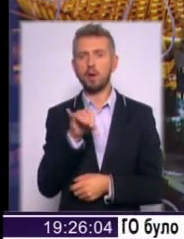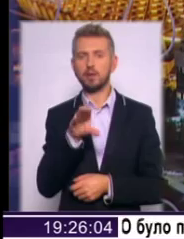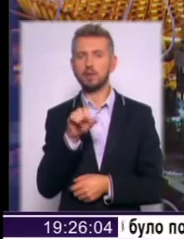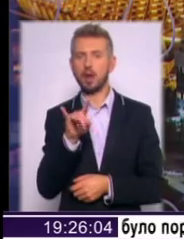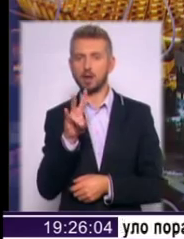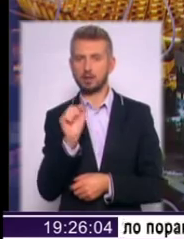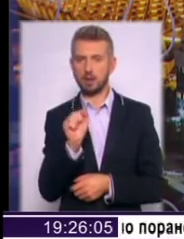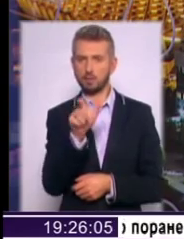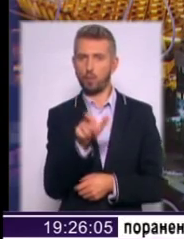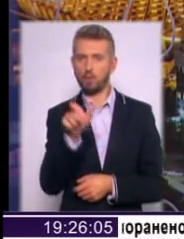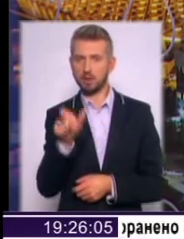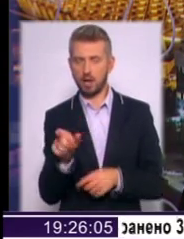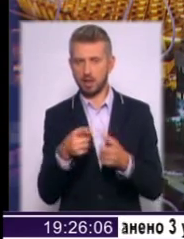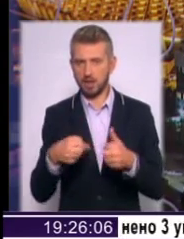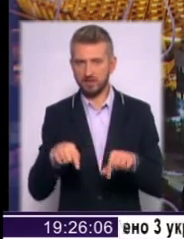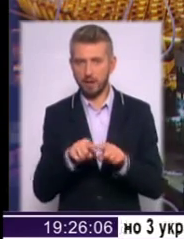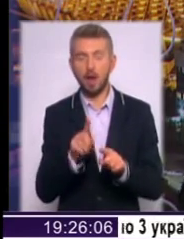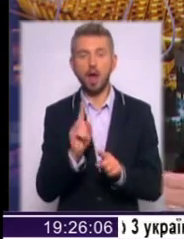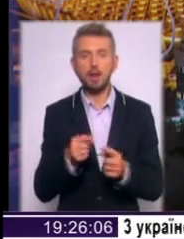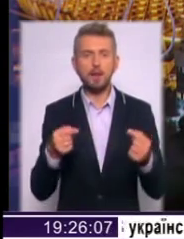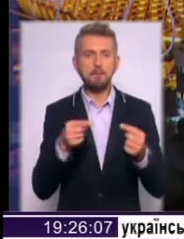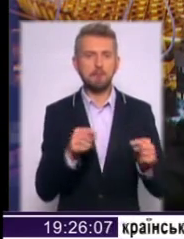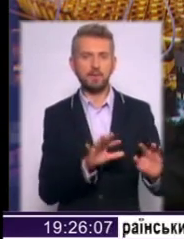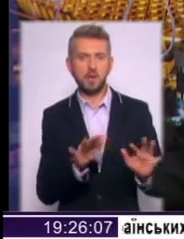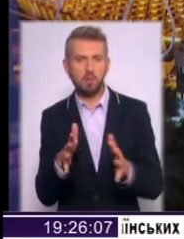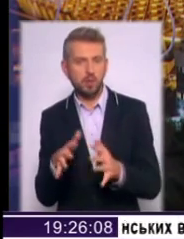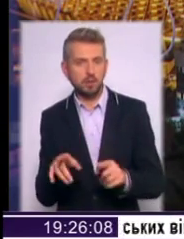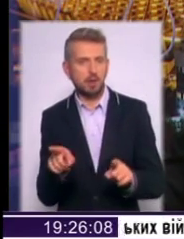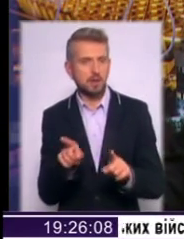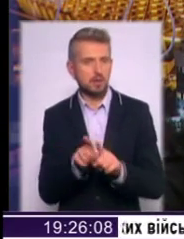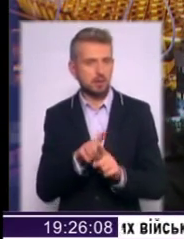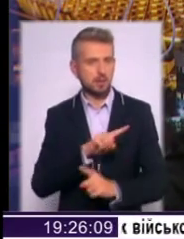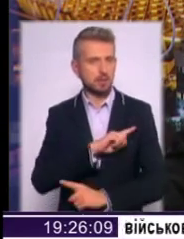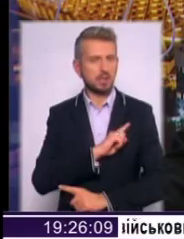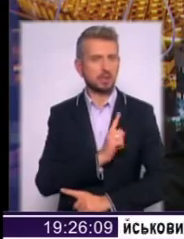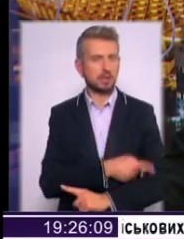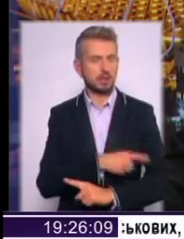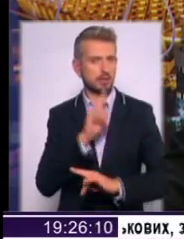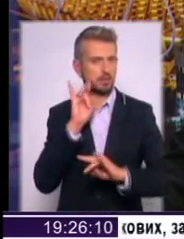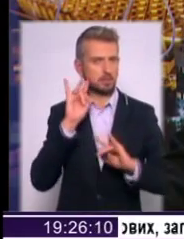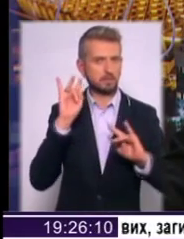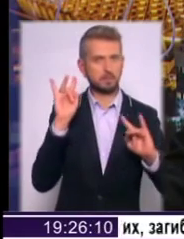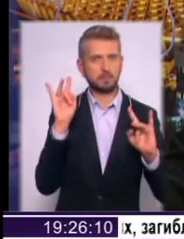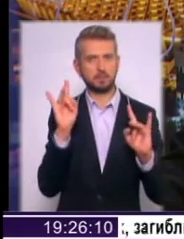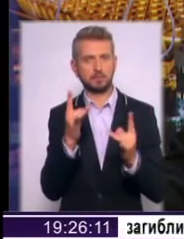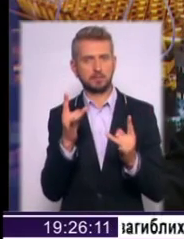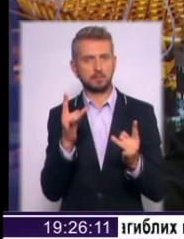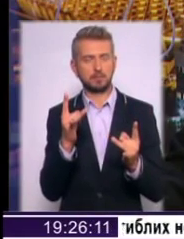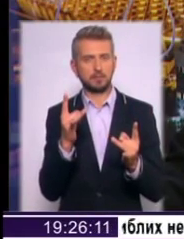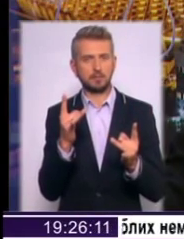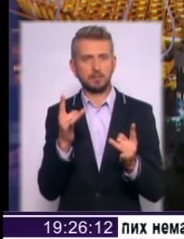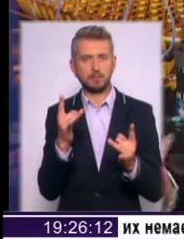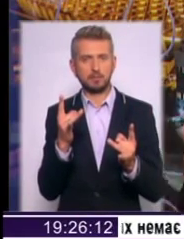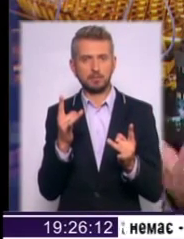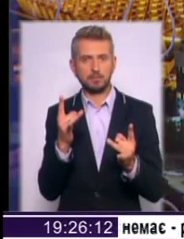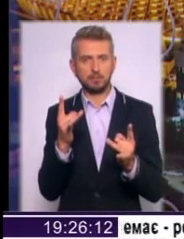сфери. Але певні події настільки резонансні і настільки б'ють, скажімо так, в, якщо хочете,